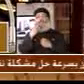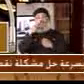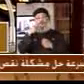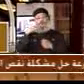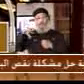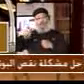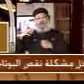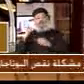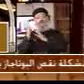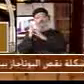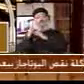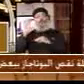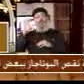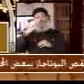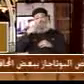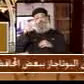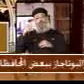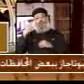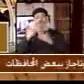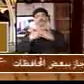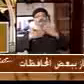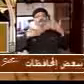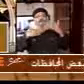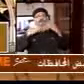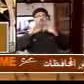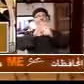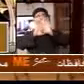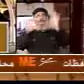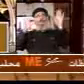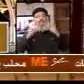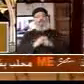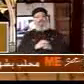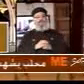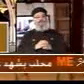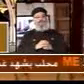الخمسة وفتح أمامه باب الملكوت، باب الفردوس.